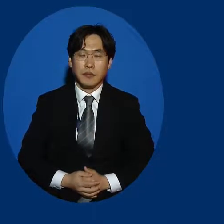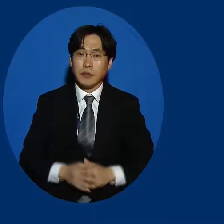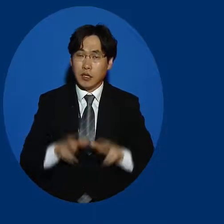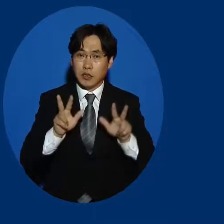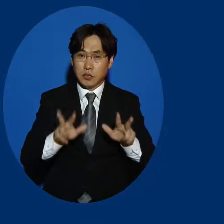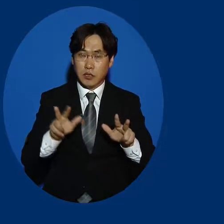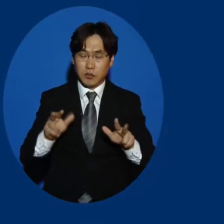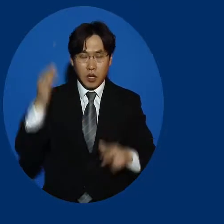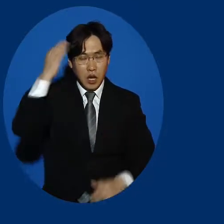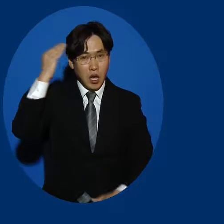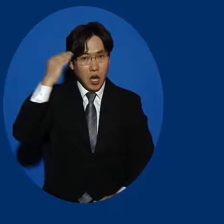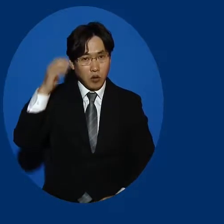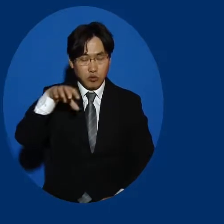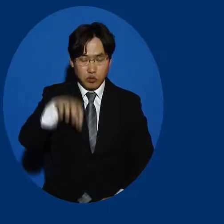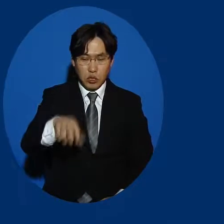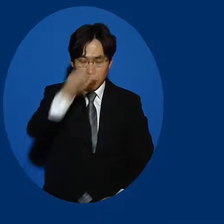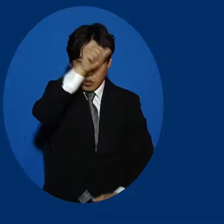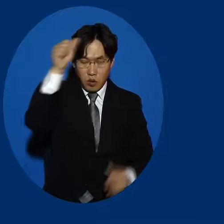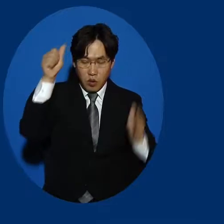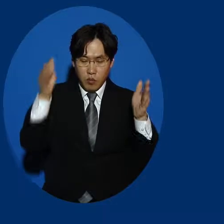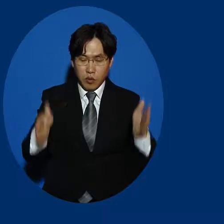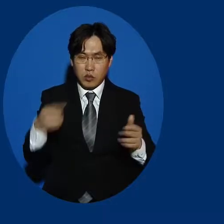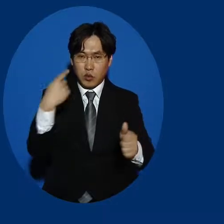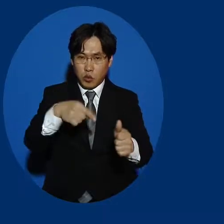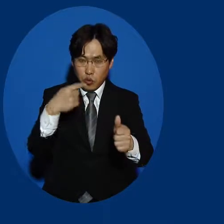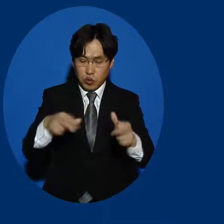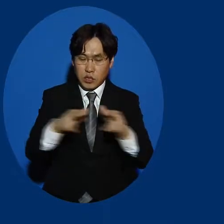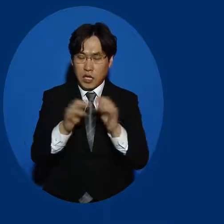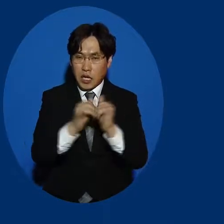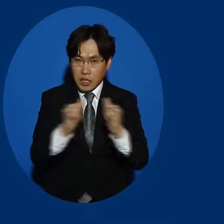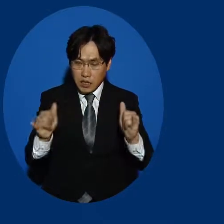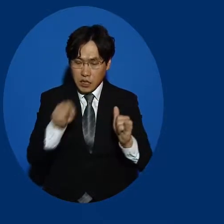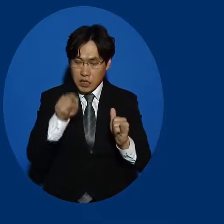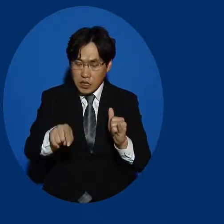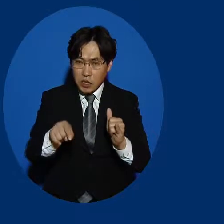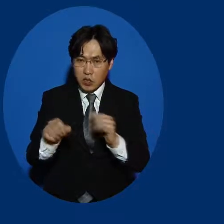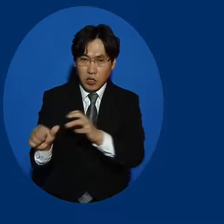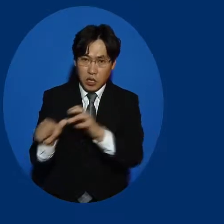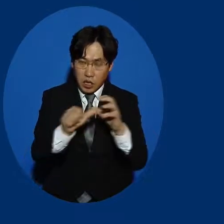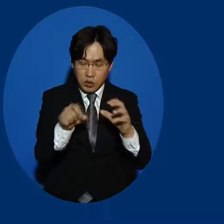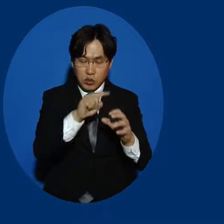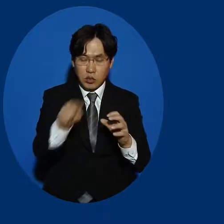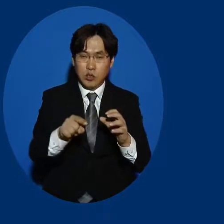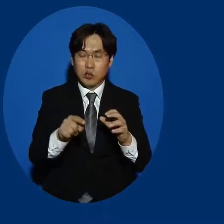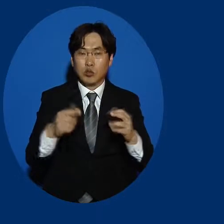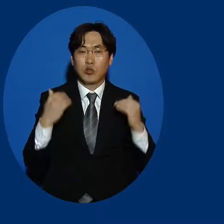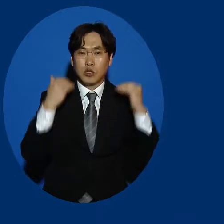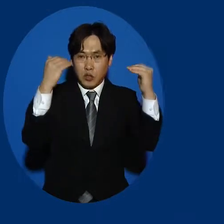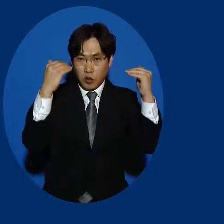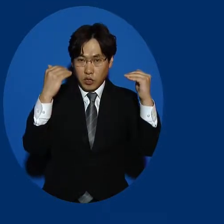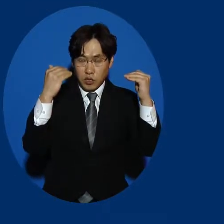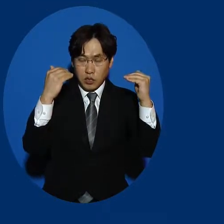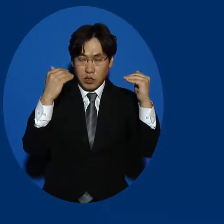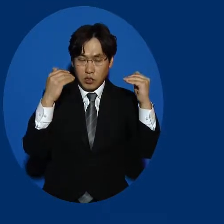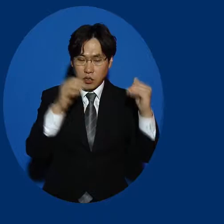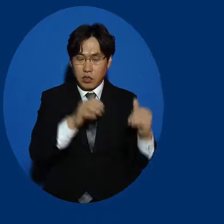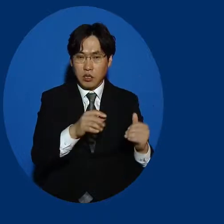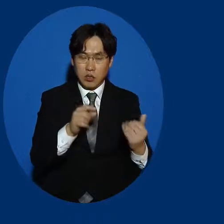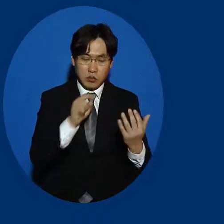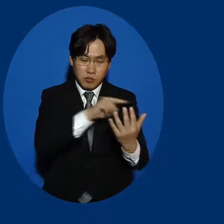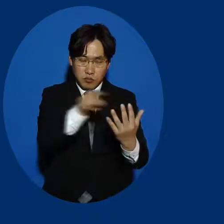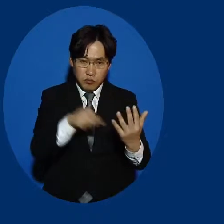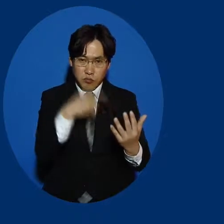지금 우리나라의 장애인 평생교육 정책은 이러한 정의에 따라서 성인 장애인을 대상으로 하는